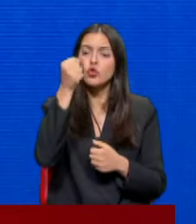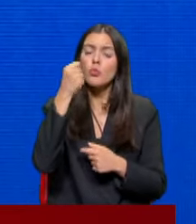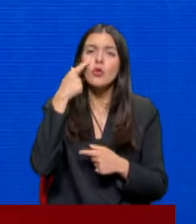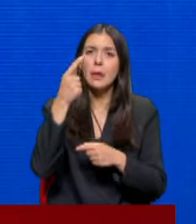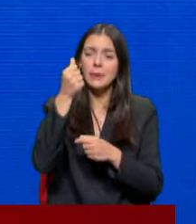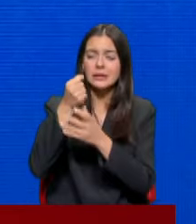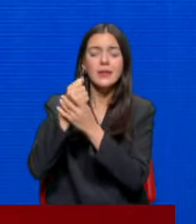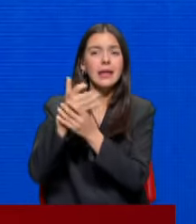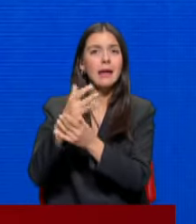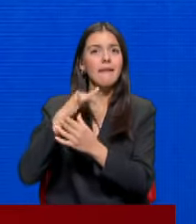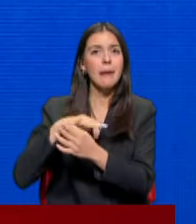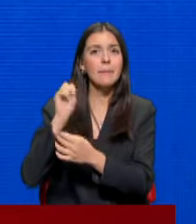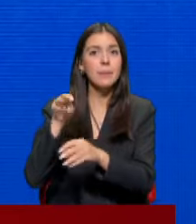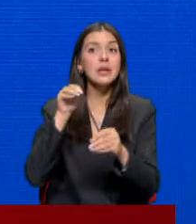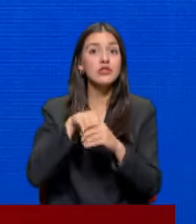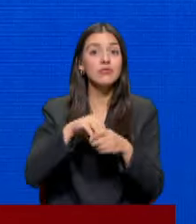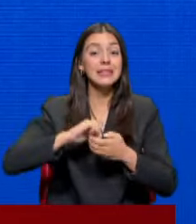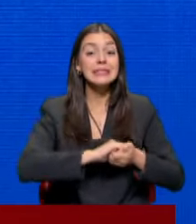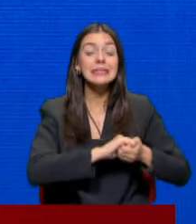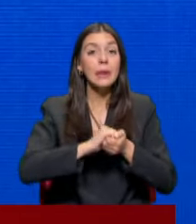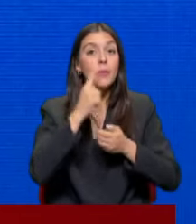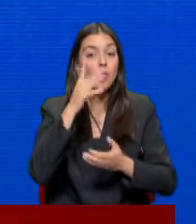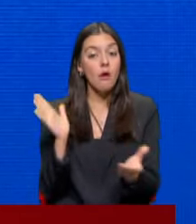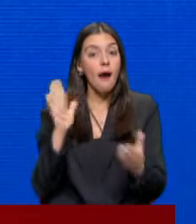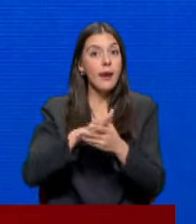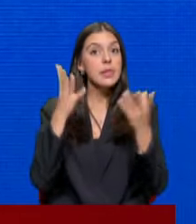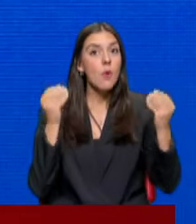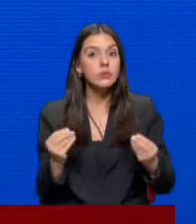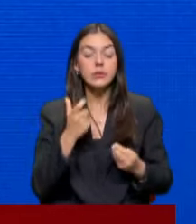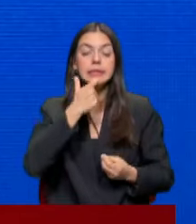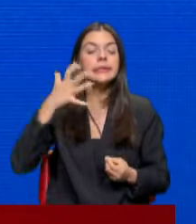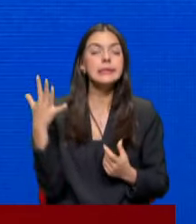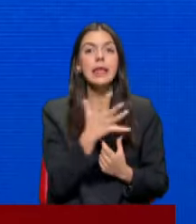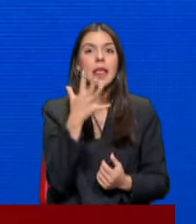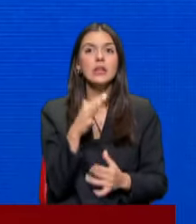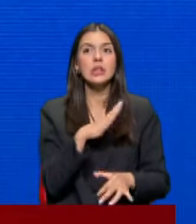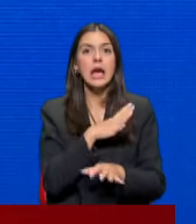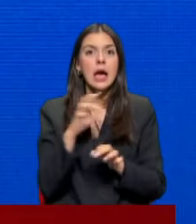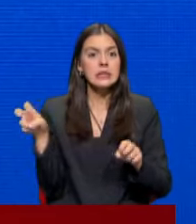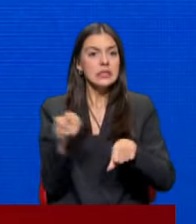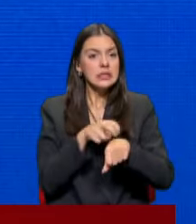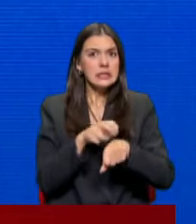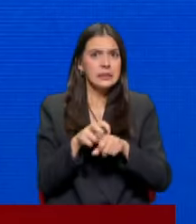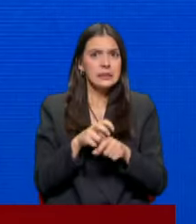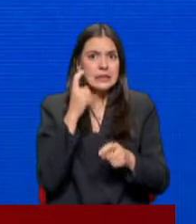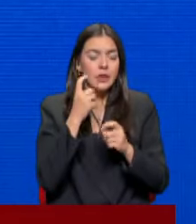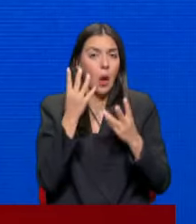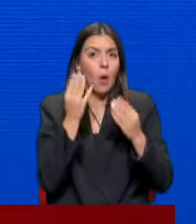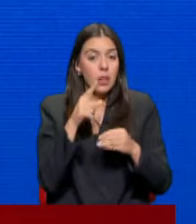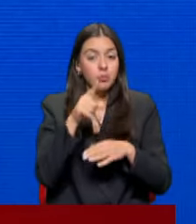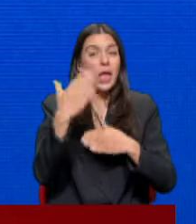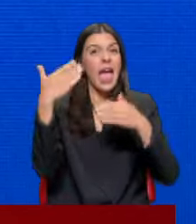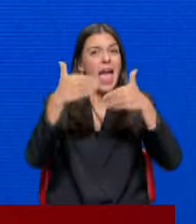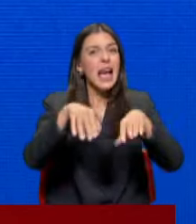yumrukları gevşetmek için samimi adımlar attıkça, yıllarca gerilimden beslenenler buna engel